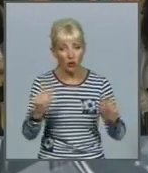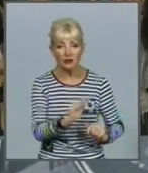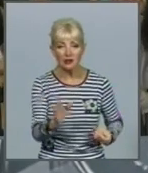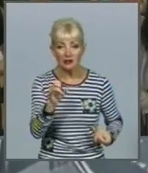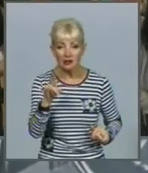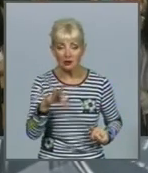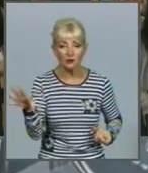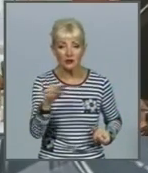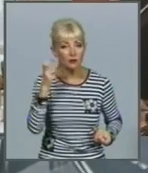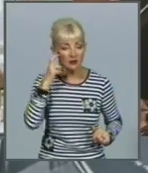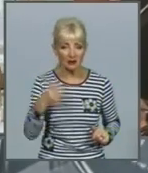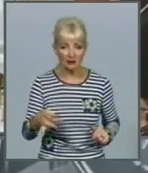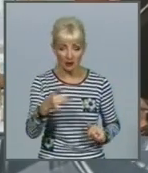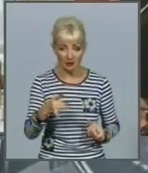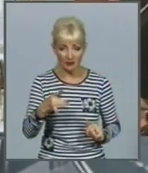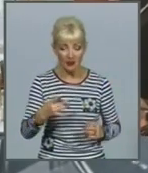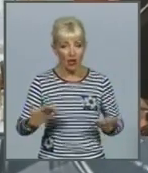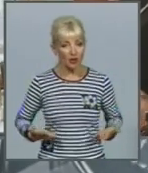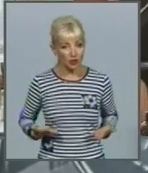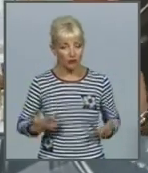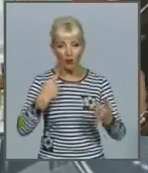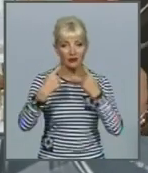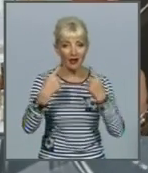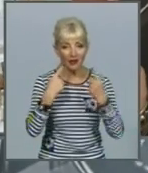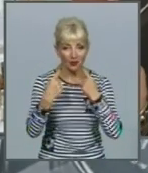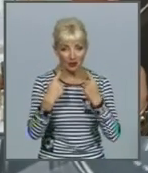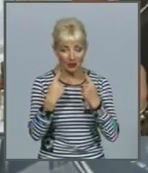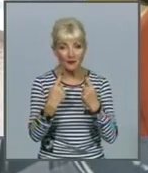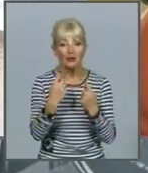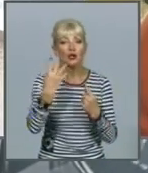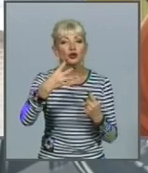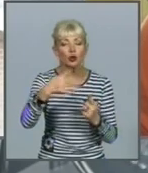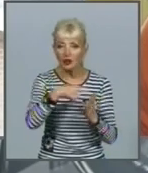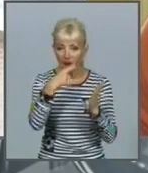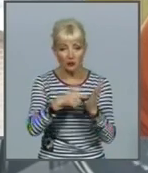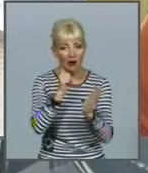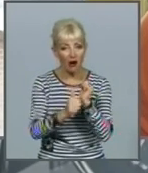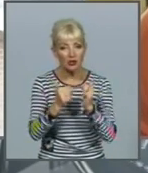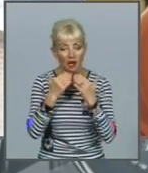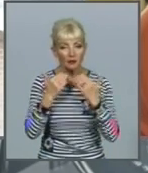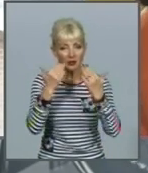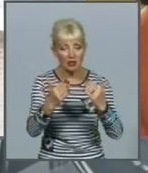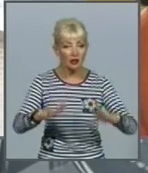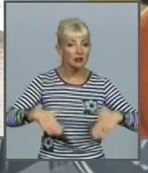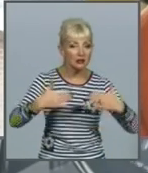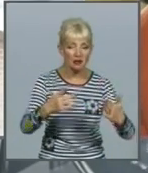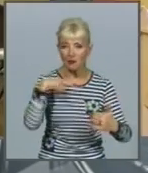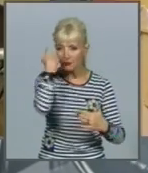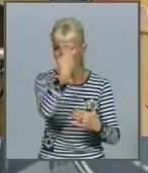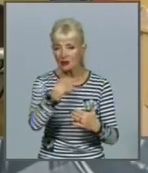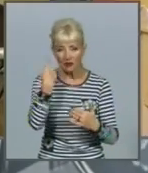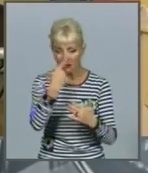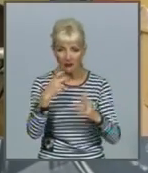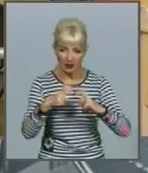району. Живий діалог – понад 40 питань. Кожне звернення чи ініціатива персонально розглянуті першим віце-мером